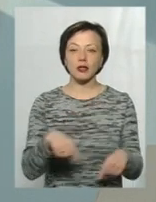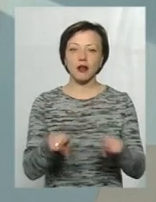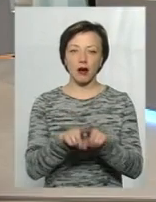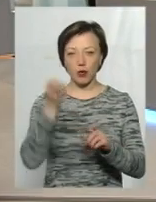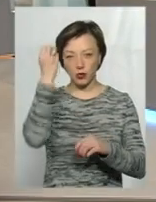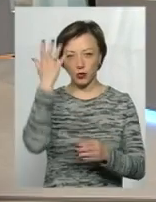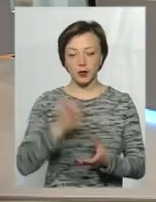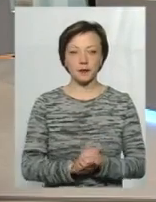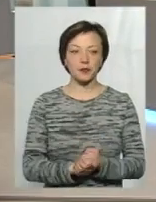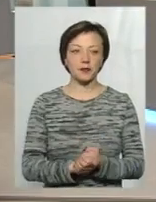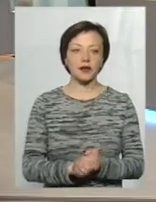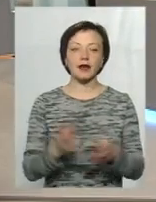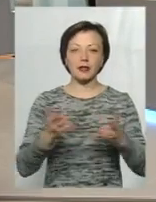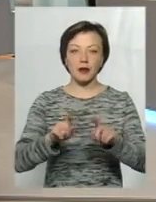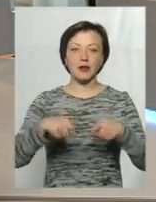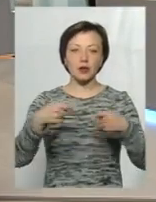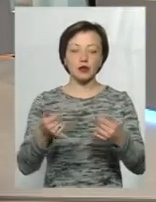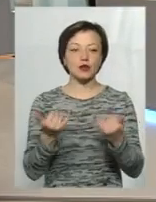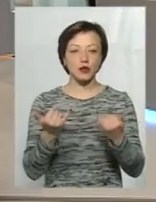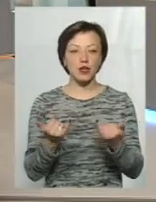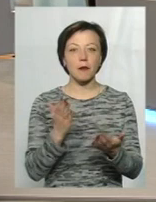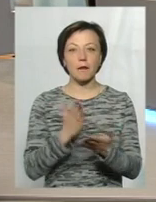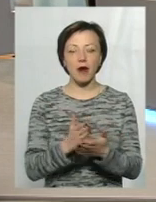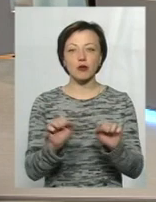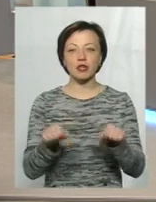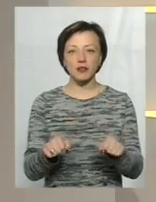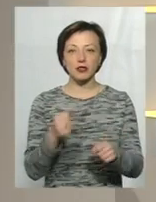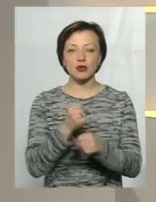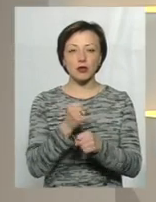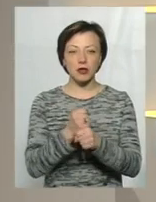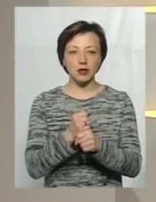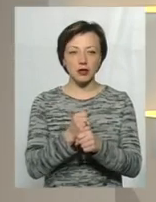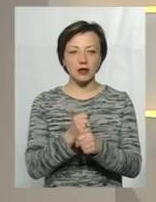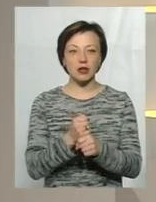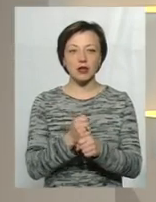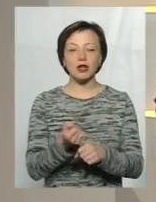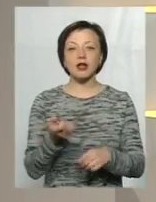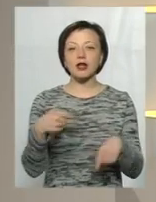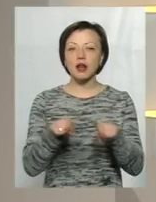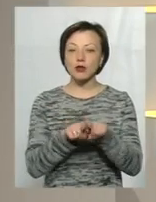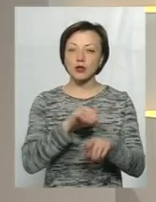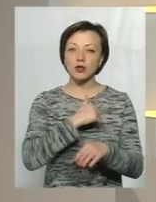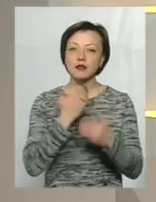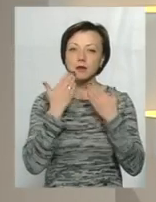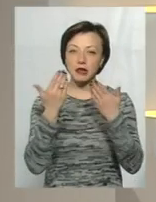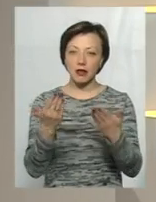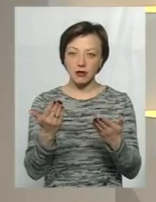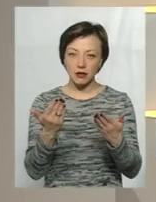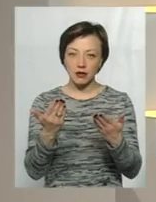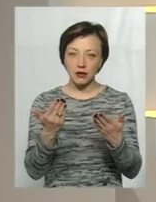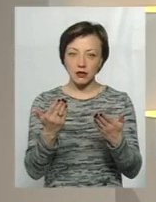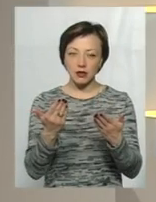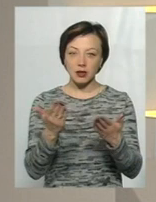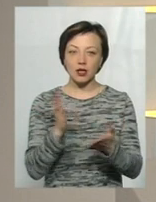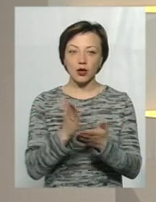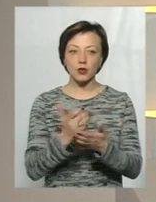культура. Да, треба це доносити. Сьогодні маємо можливість це зробити. Також хотіла ще запитати у вас,